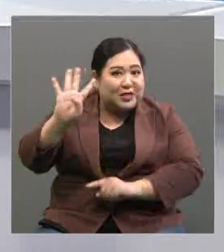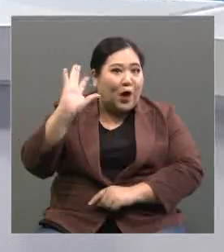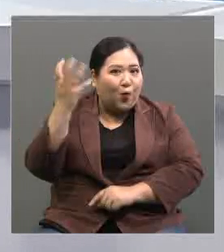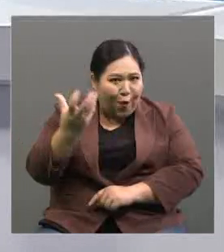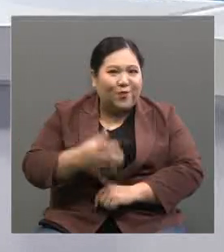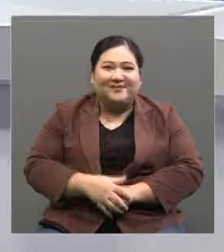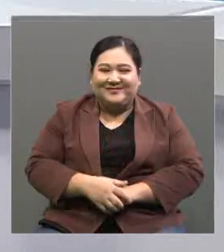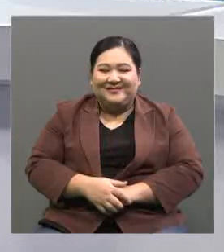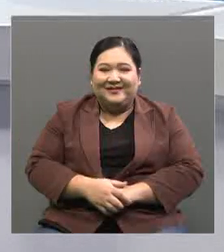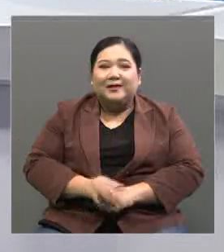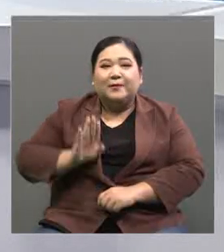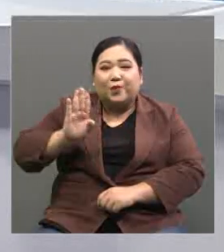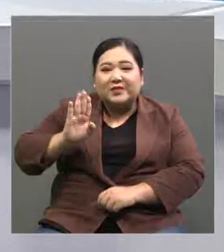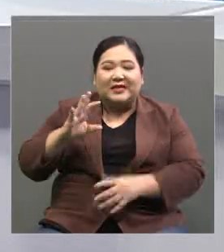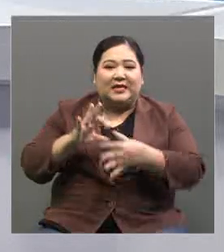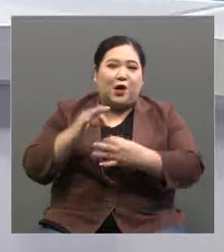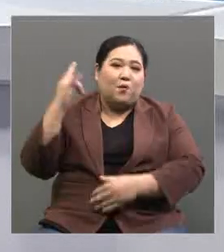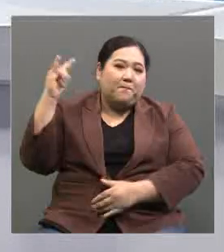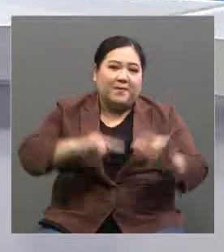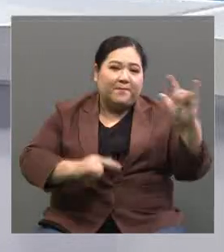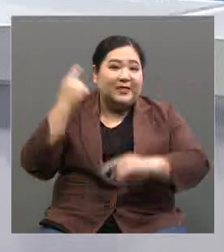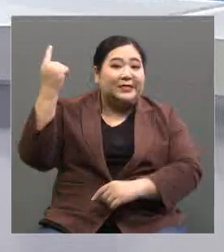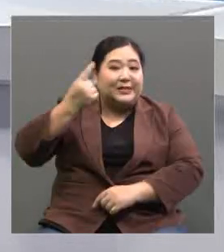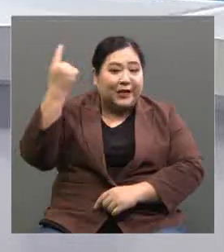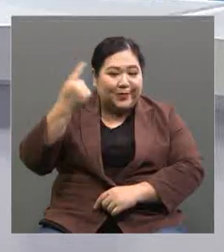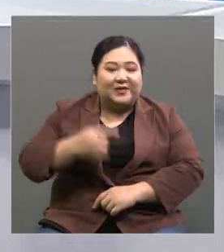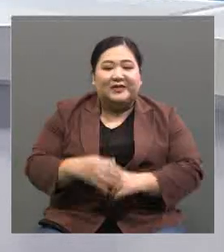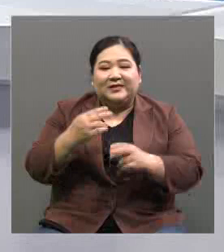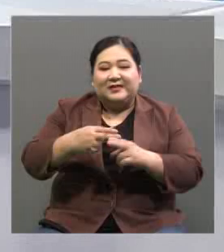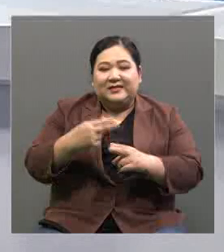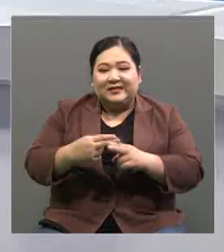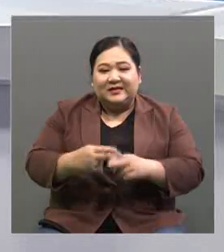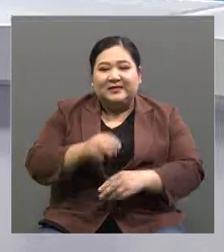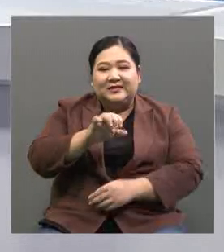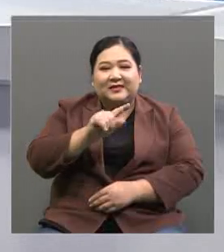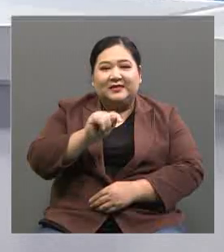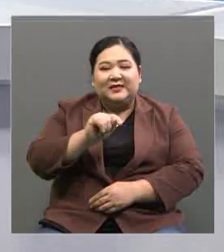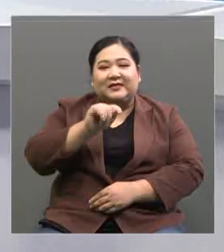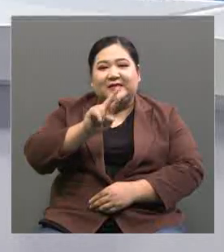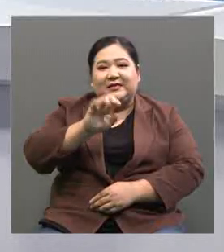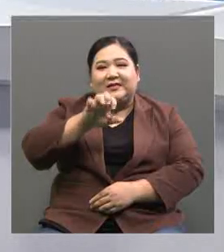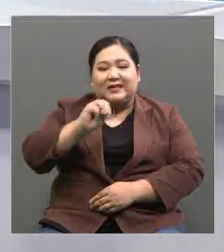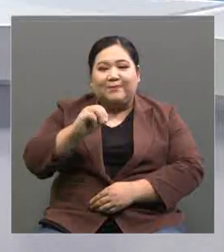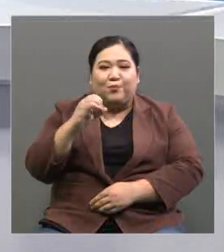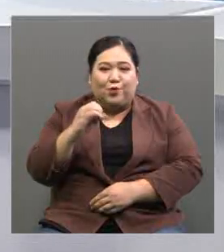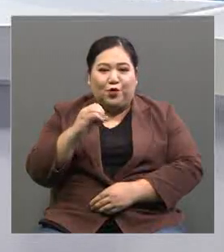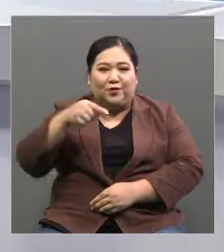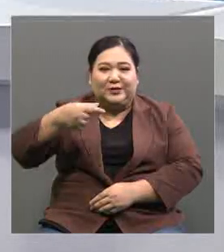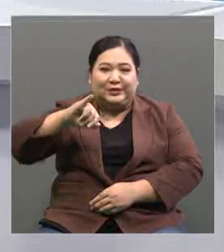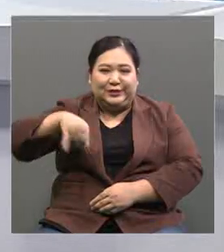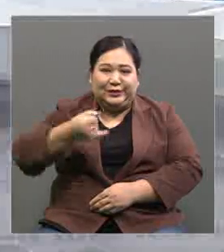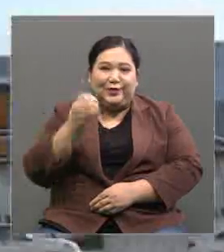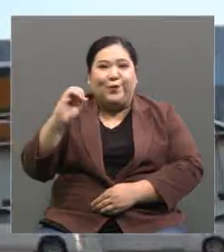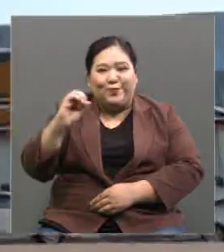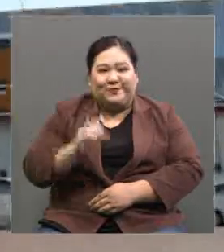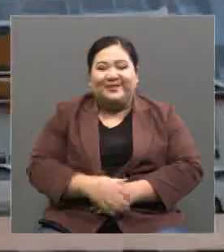ผลการสำรวจของบริษัทด้านการเดินทางของโลกบริษัทที่มีชื่อว่า edream aigoนะครับสำหรับ 10อันดับไปดู